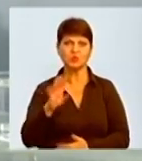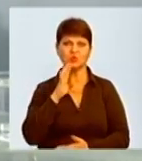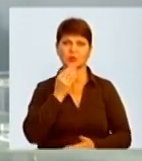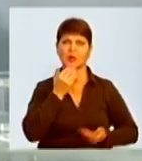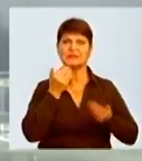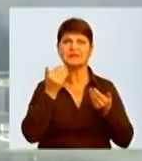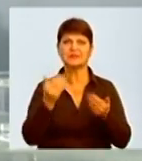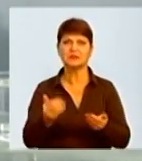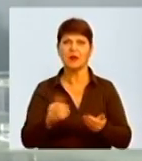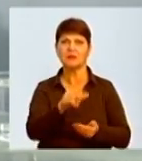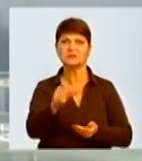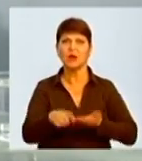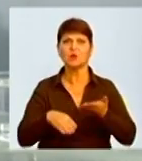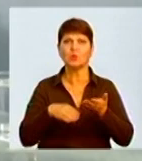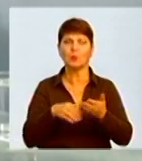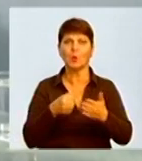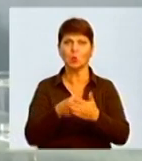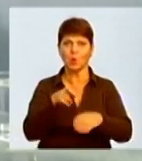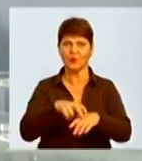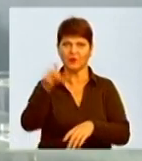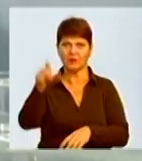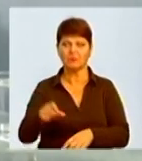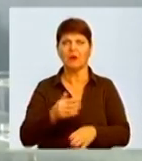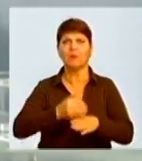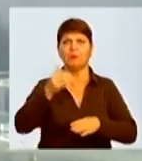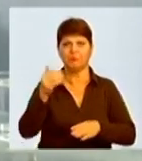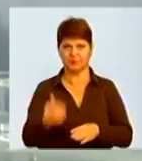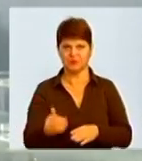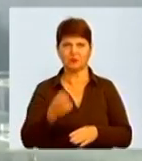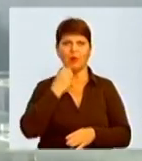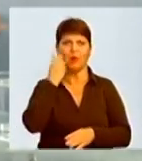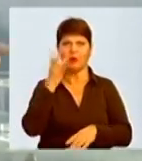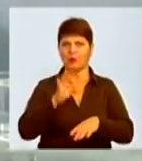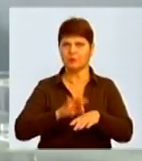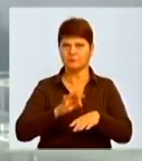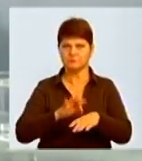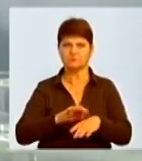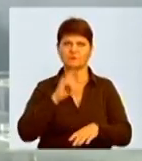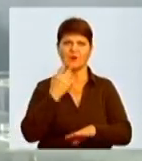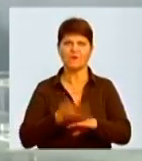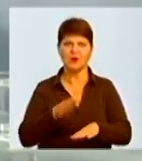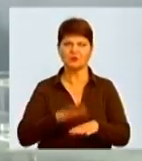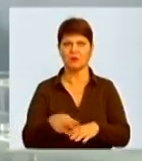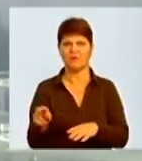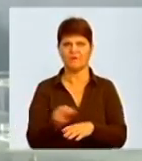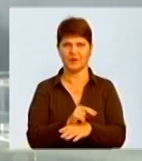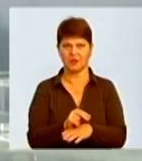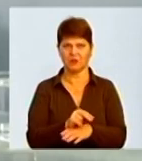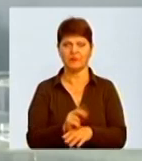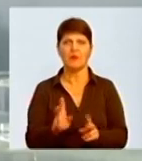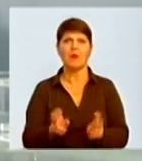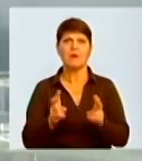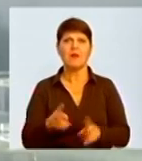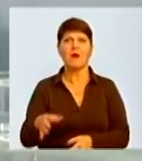звертаються по допомогу до лікарів занадто пізно, коли недугу вже, власне, важко вилікувати. Як в